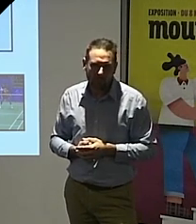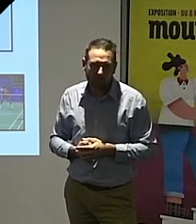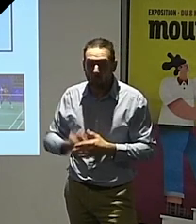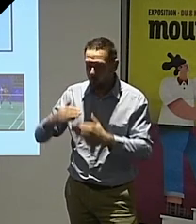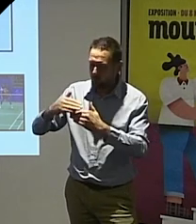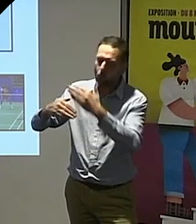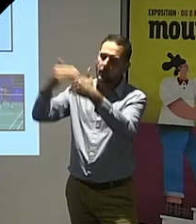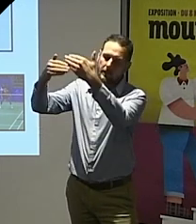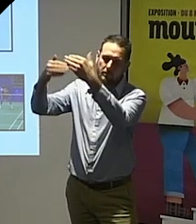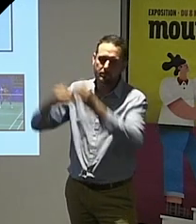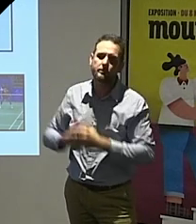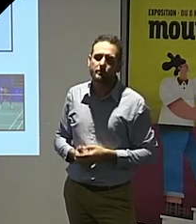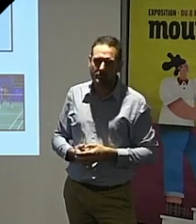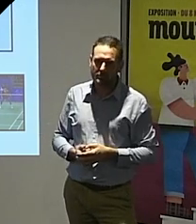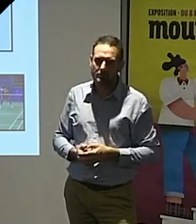Progrès.